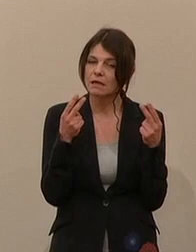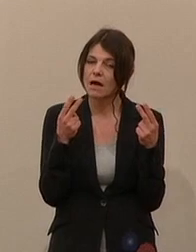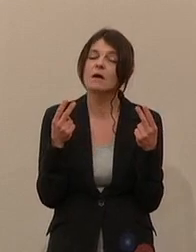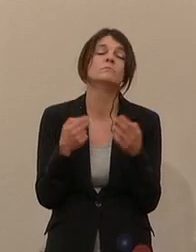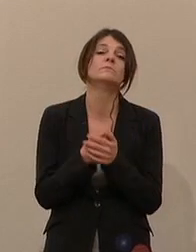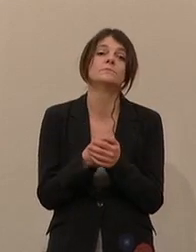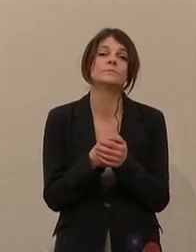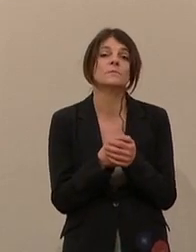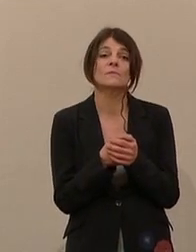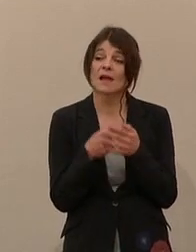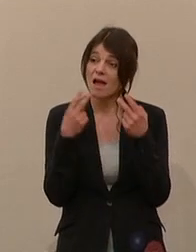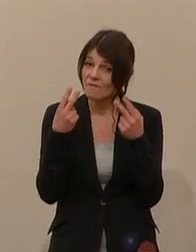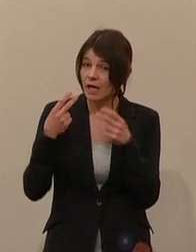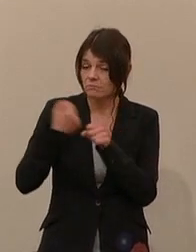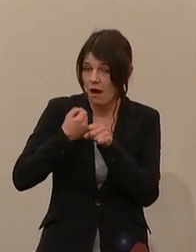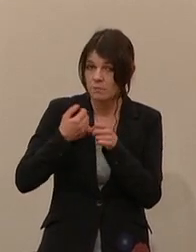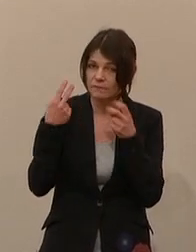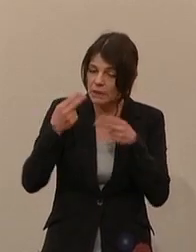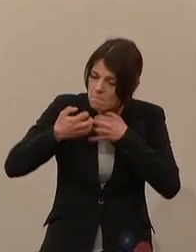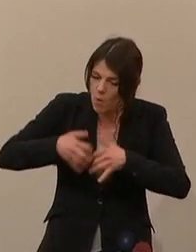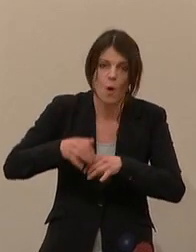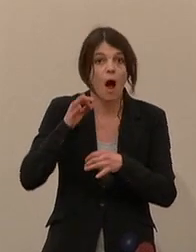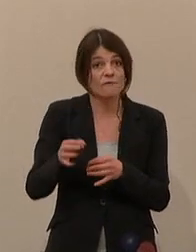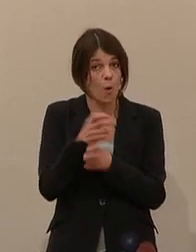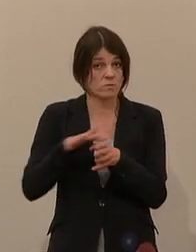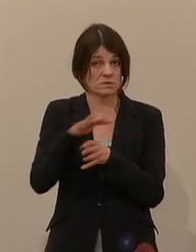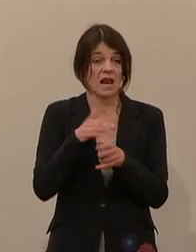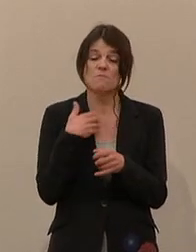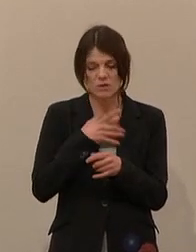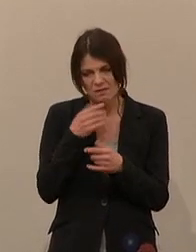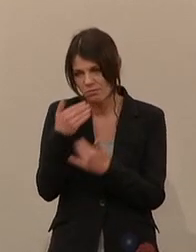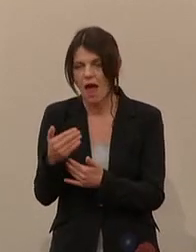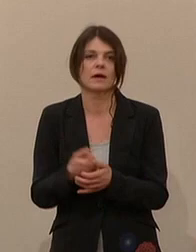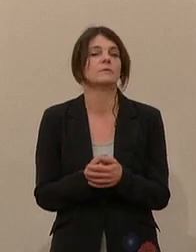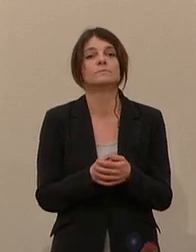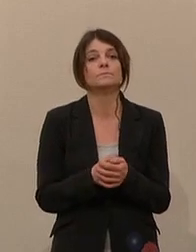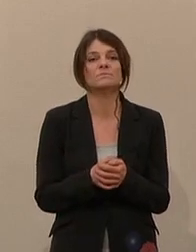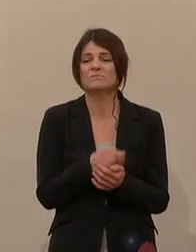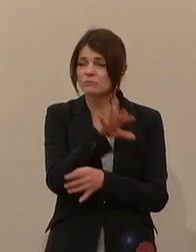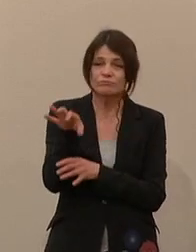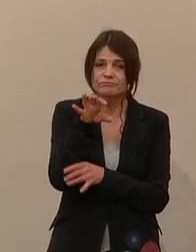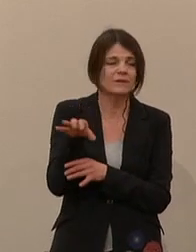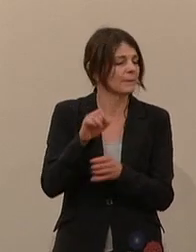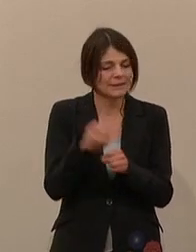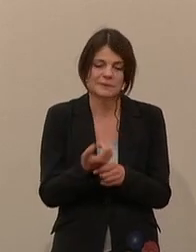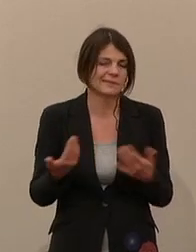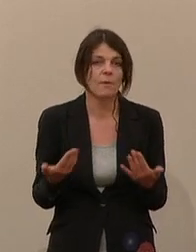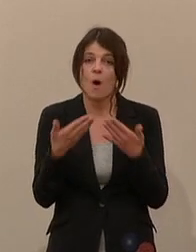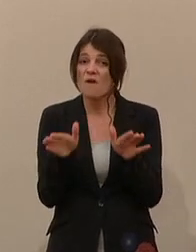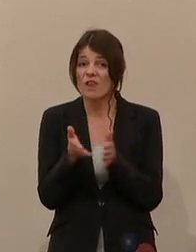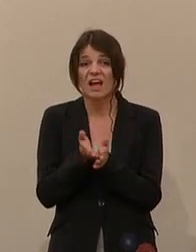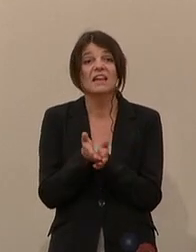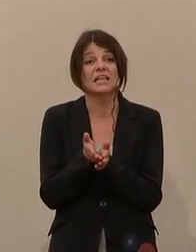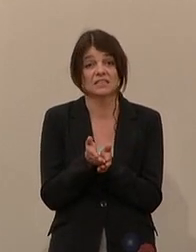Vollziehungsmotor für die Republik bedanken. Ich denke, allen Unkenrufen zum Trotz ist der öffentliche